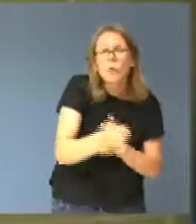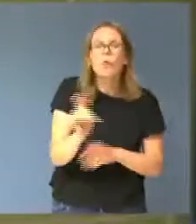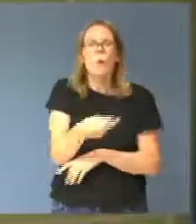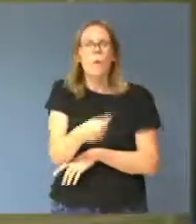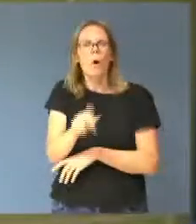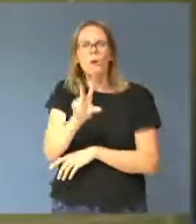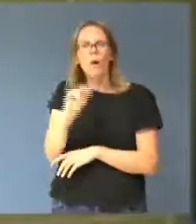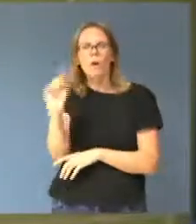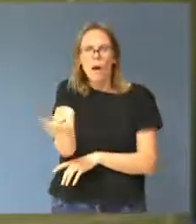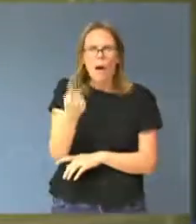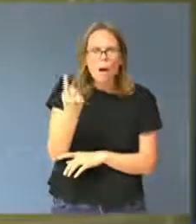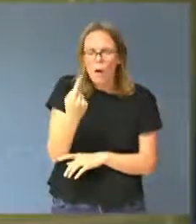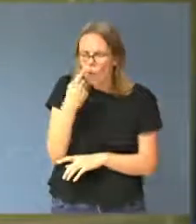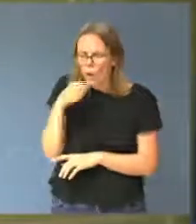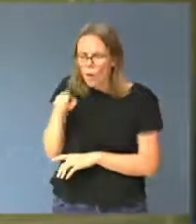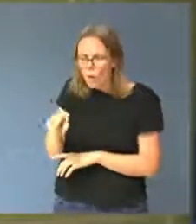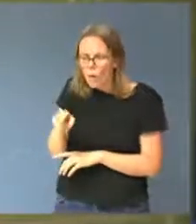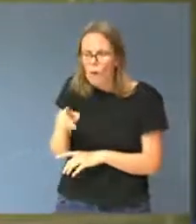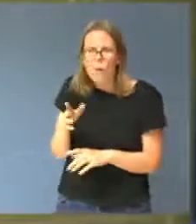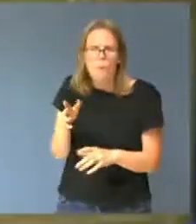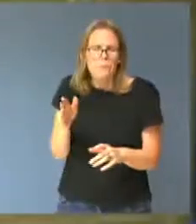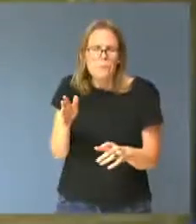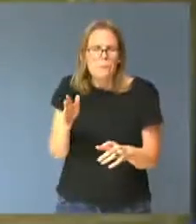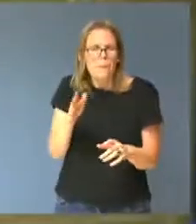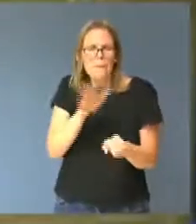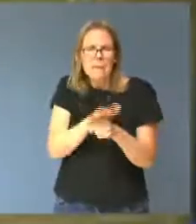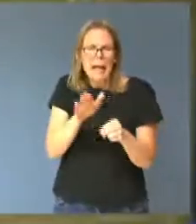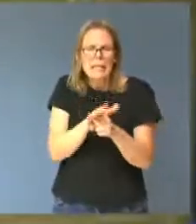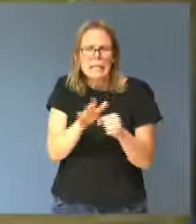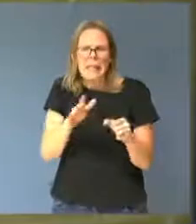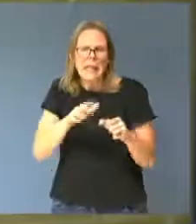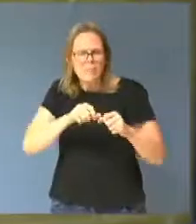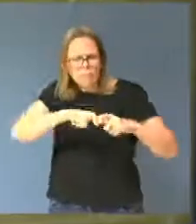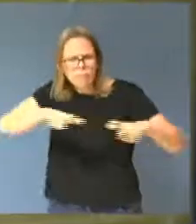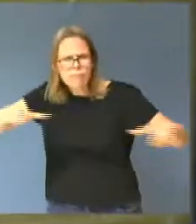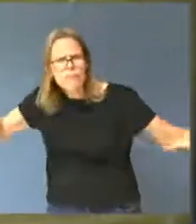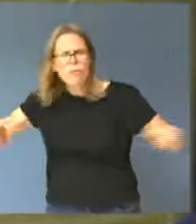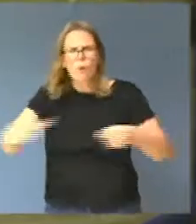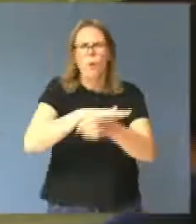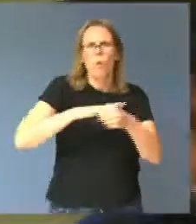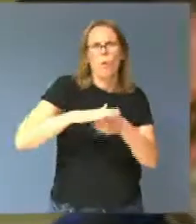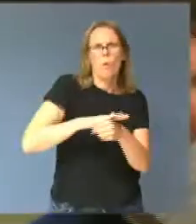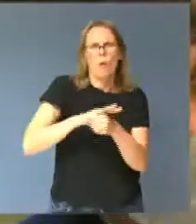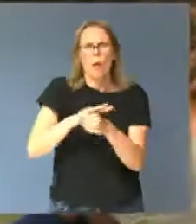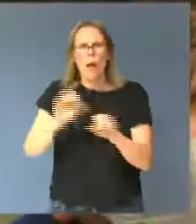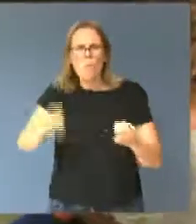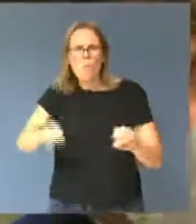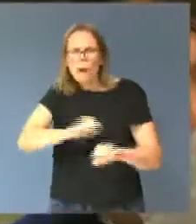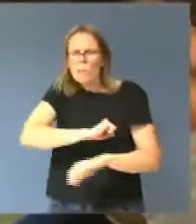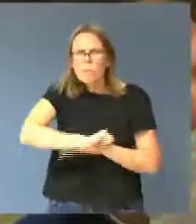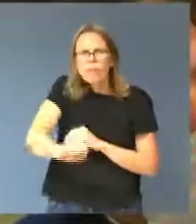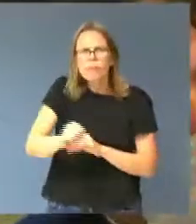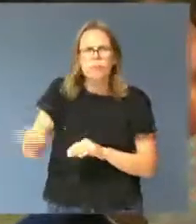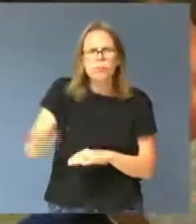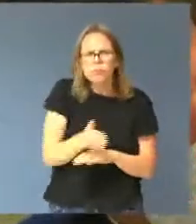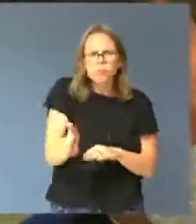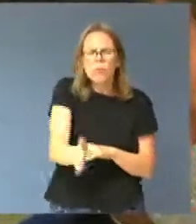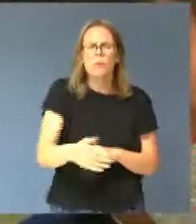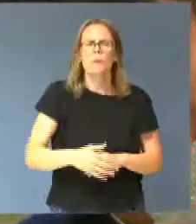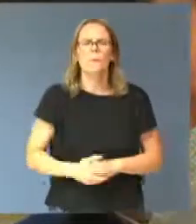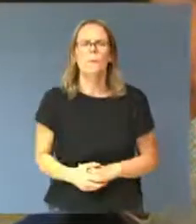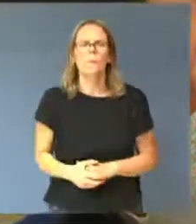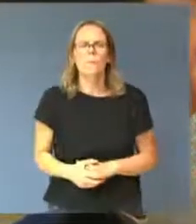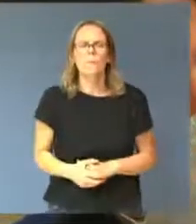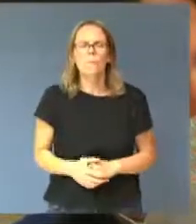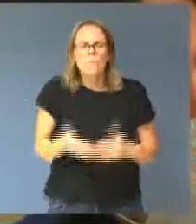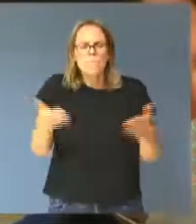km/h, qui pour moi peut-être n'est pas assez étendue. Comment alors ne pas être inquiet de la proposition que vous avez faite le 10 septembre au Premier ministre d'expérimenter